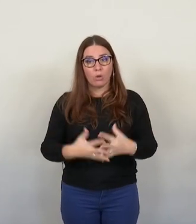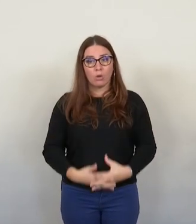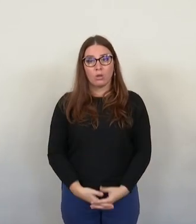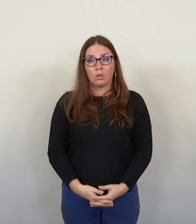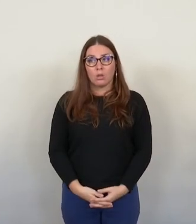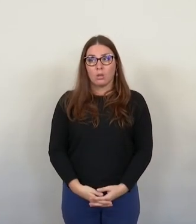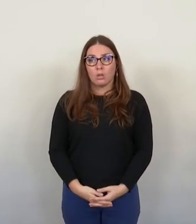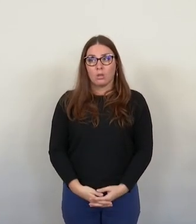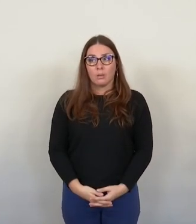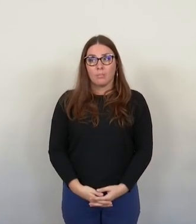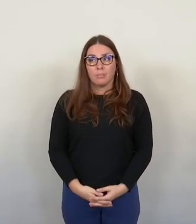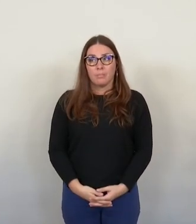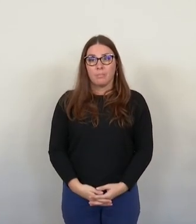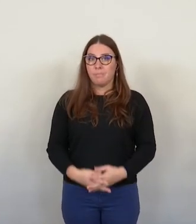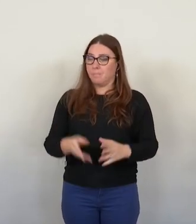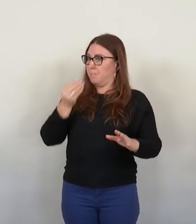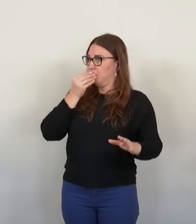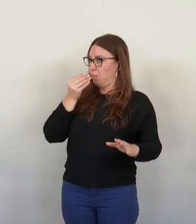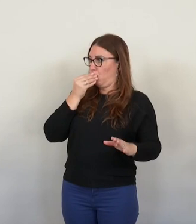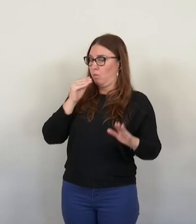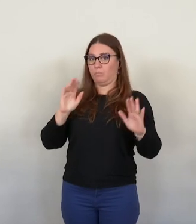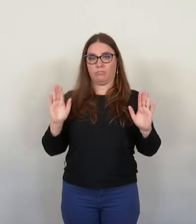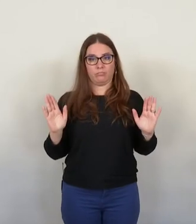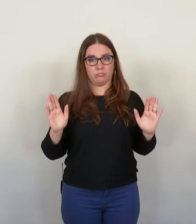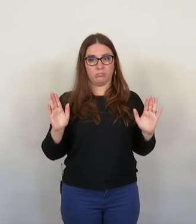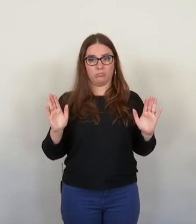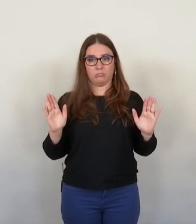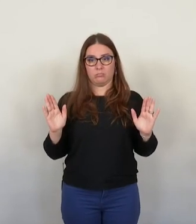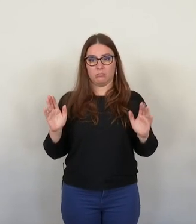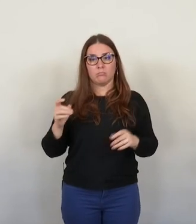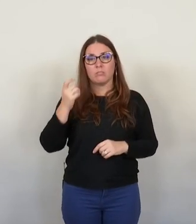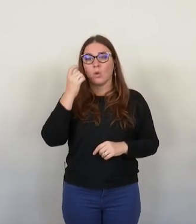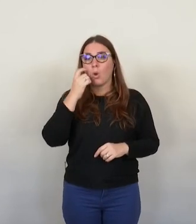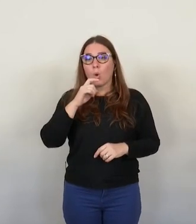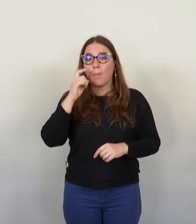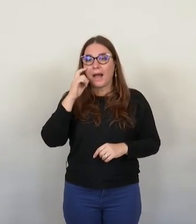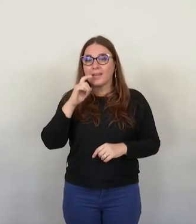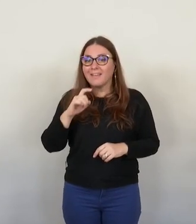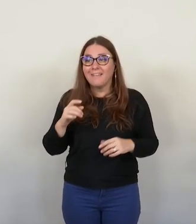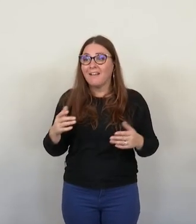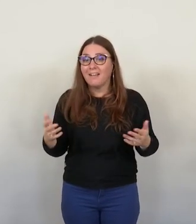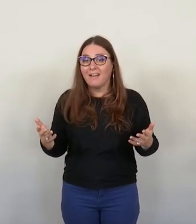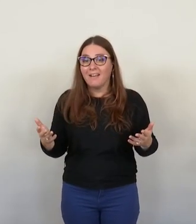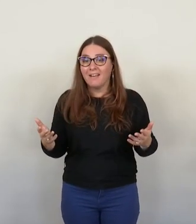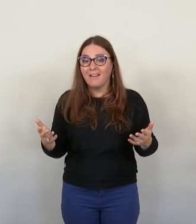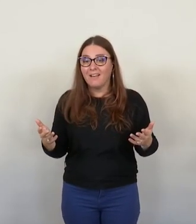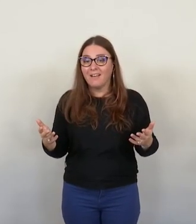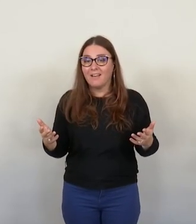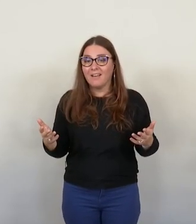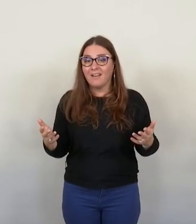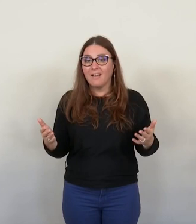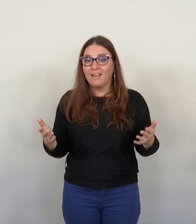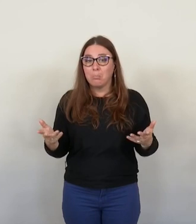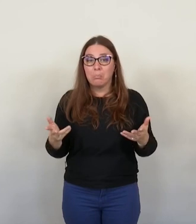interventions non bon euh comme vous l'avez vu comme il n'y a